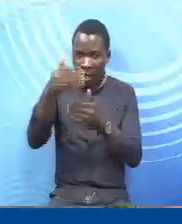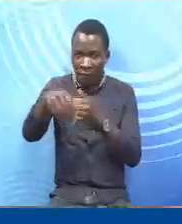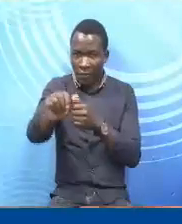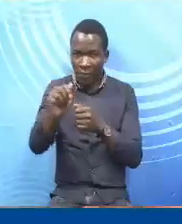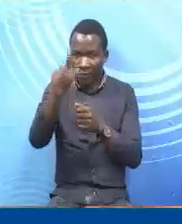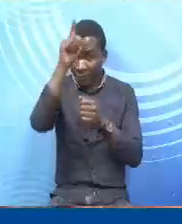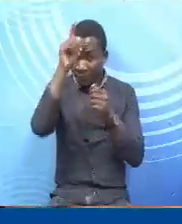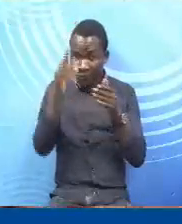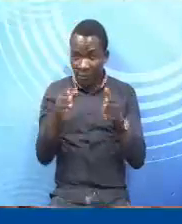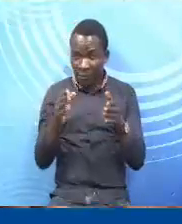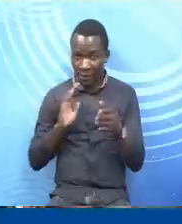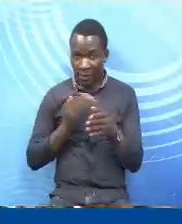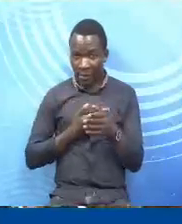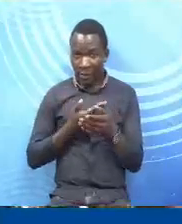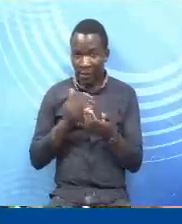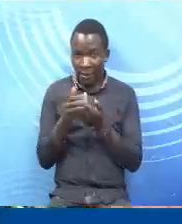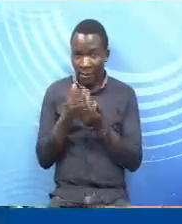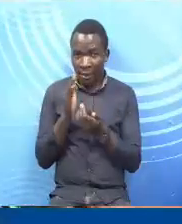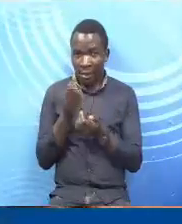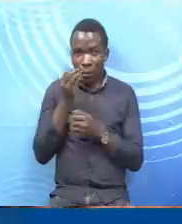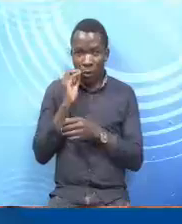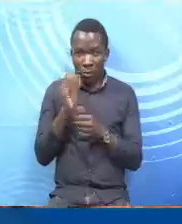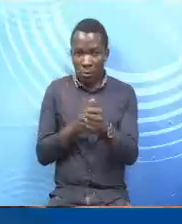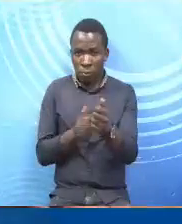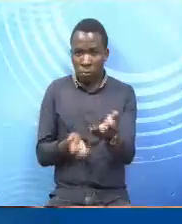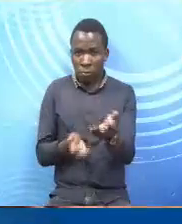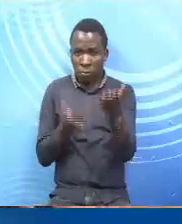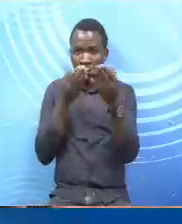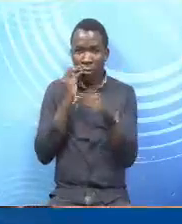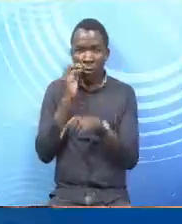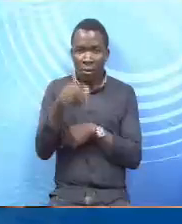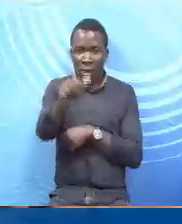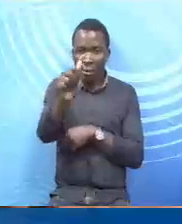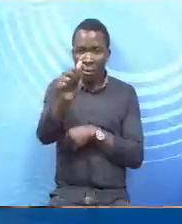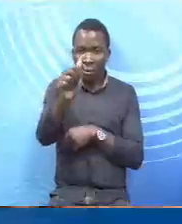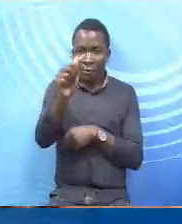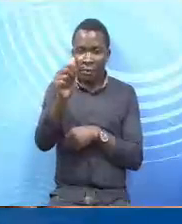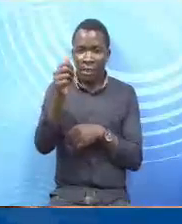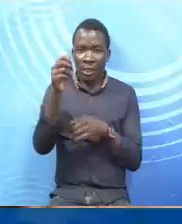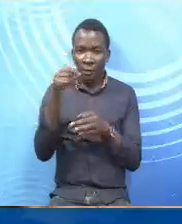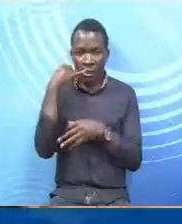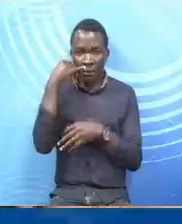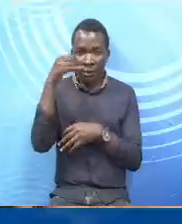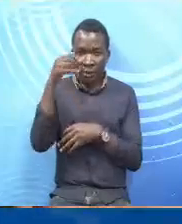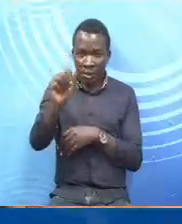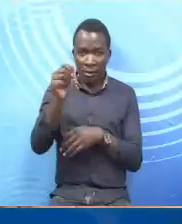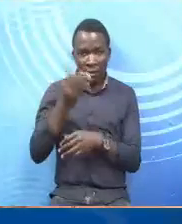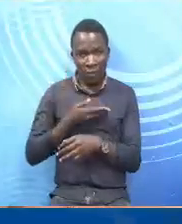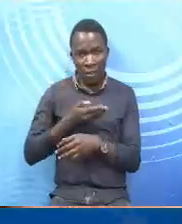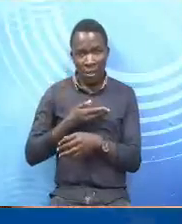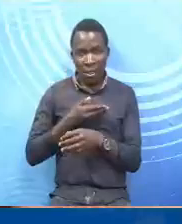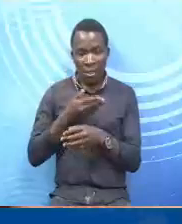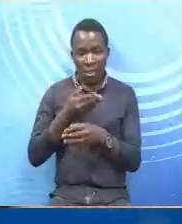bacu dufite barimo kuvurirwa gukurikiranirwa mu magi wabo abe telefone zabo tuba tuzifite